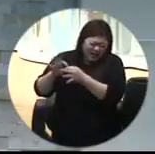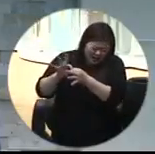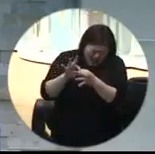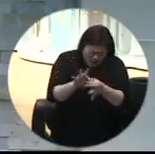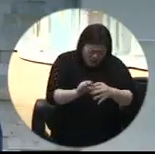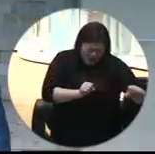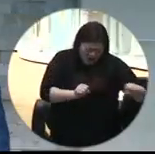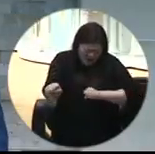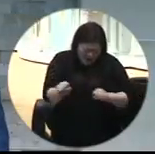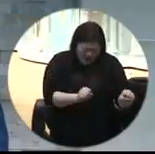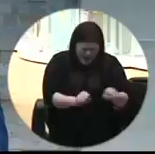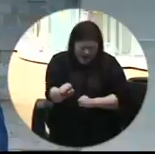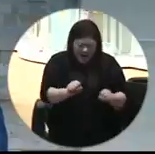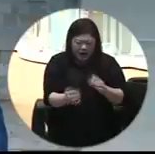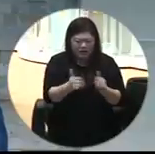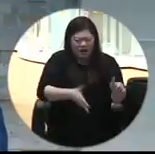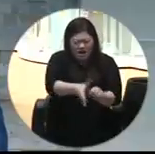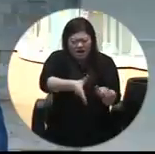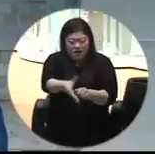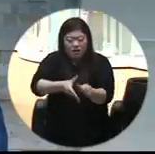최선을 다해서 악을 행하고 있어요.